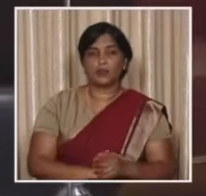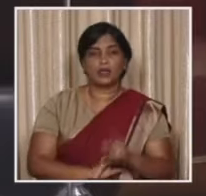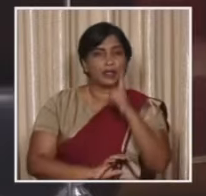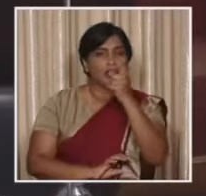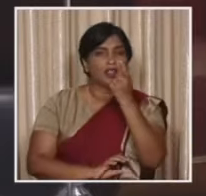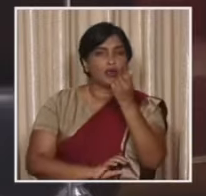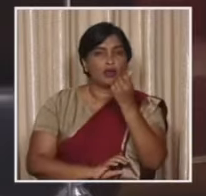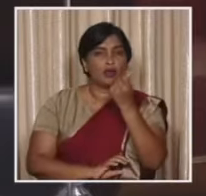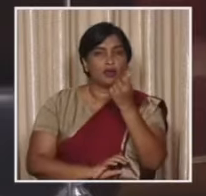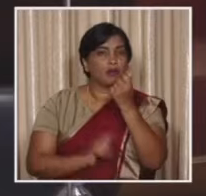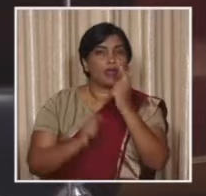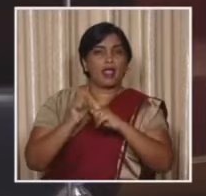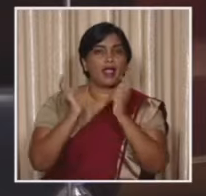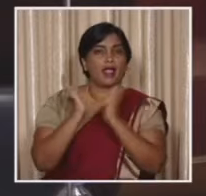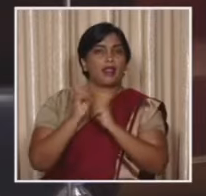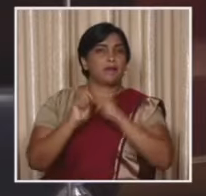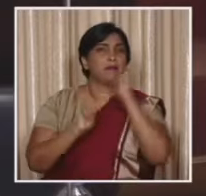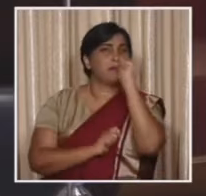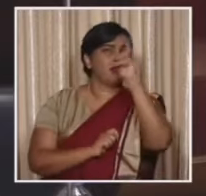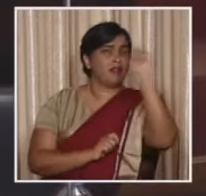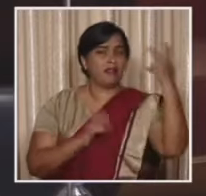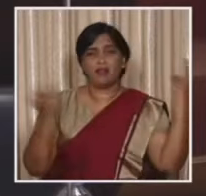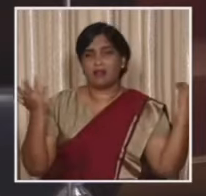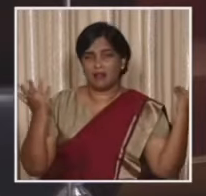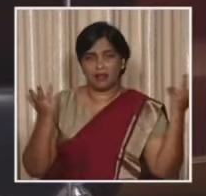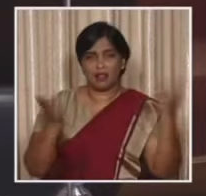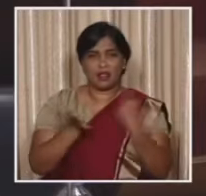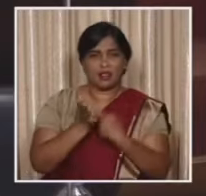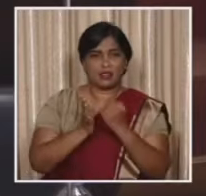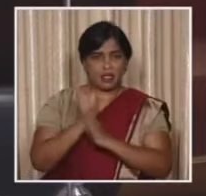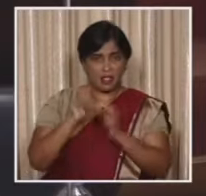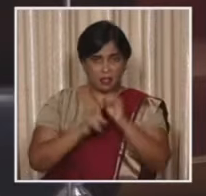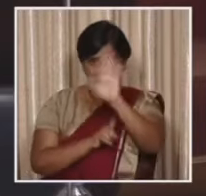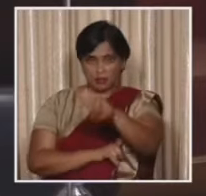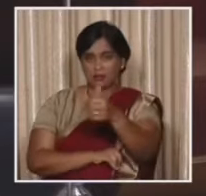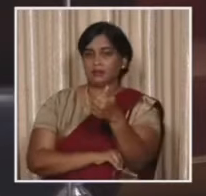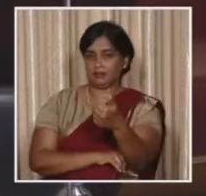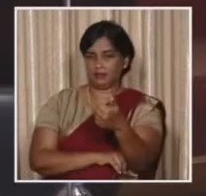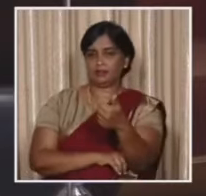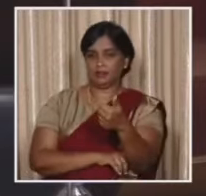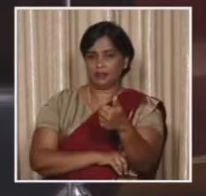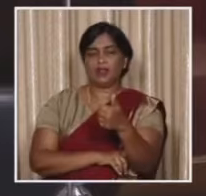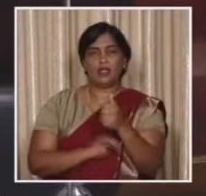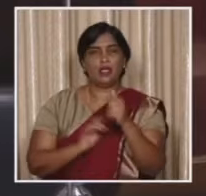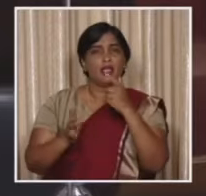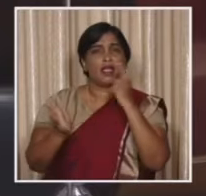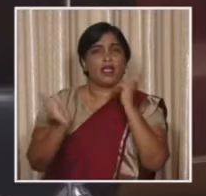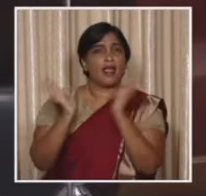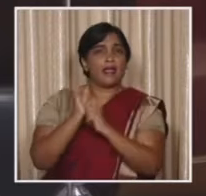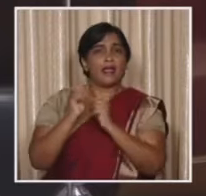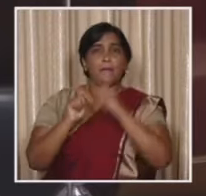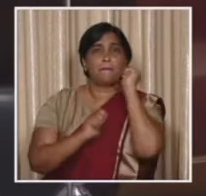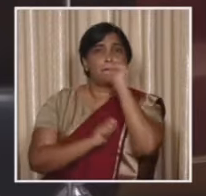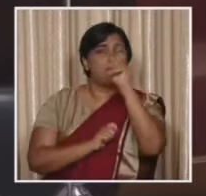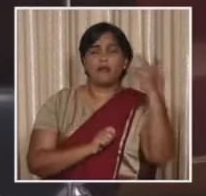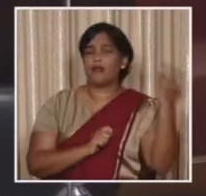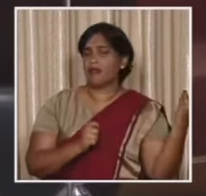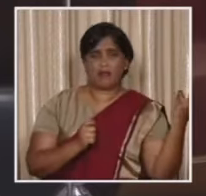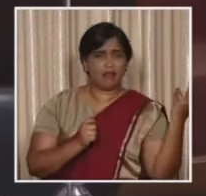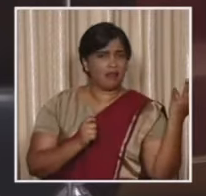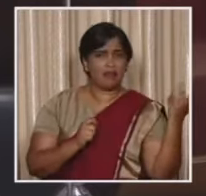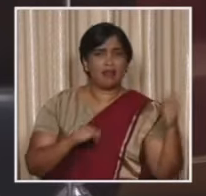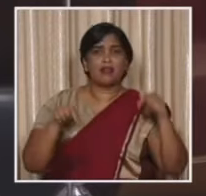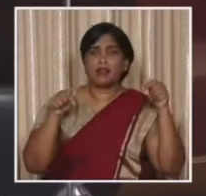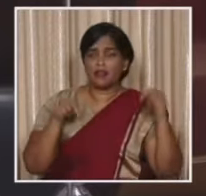සතයක් නැගේවල් නැහැ. අපේ සීමලා පිටි මෙතුමා ඉන්නේ කොහොඳයි? එක සතයක් නැගේවල් නැහැ.